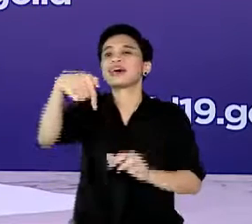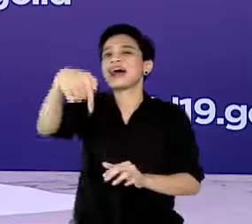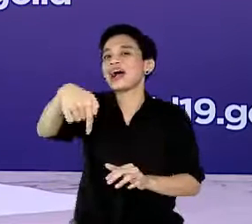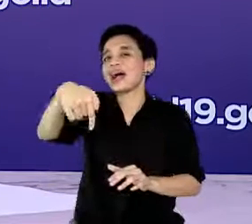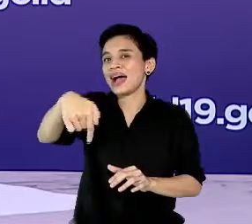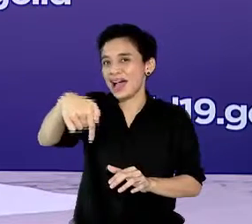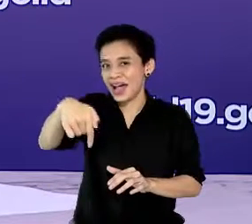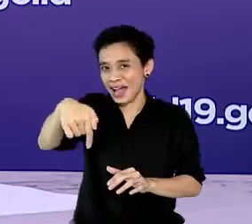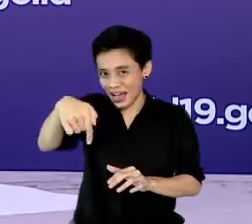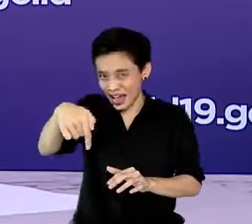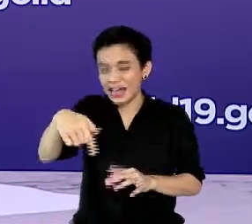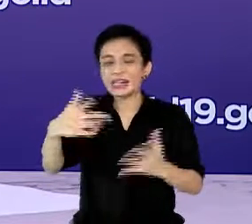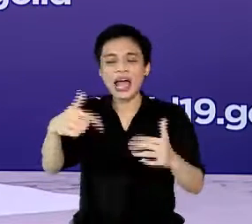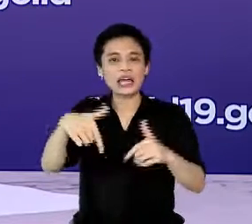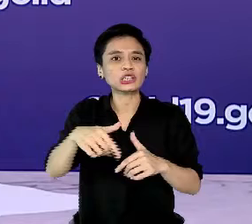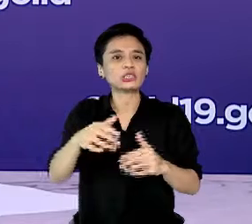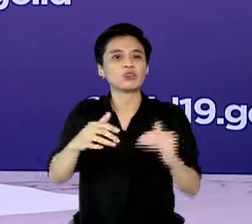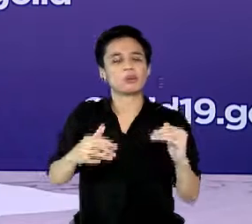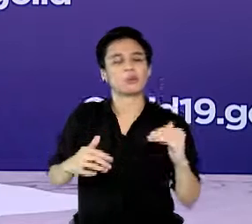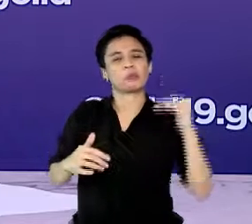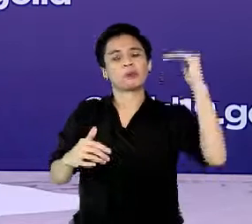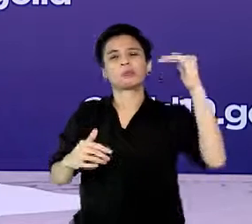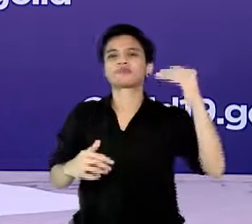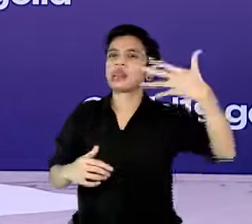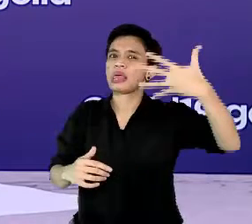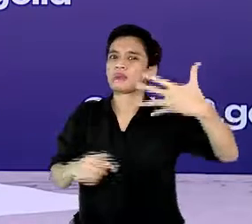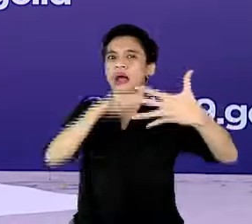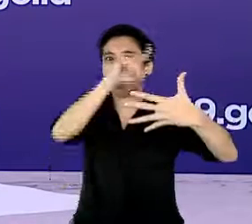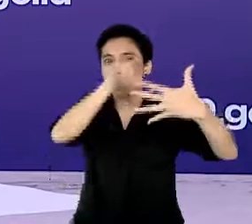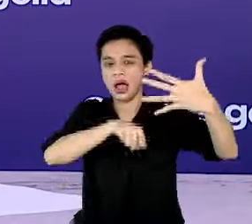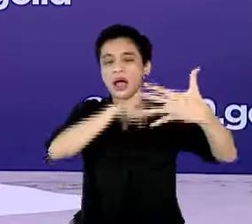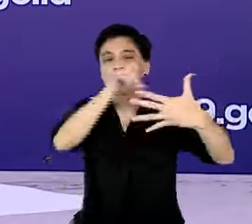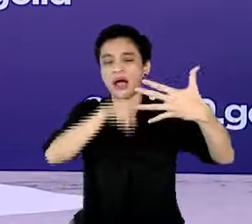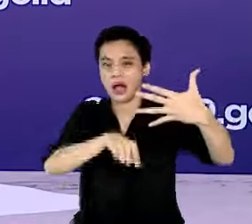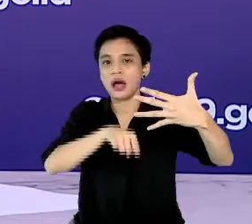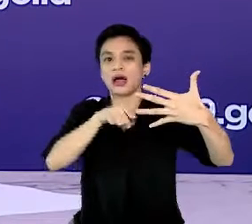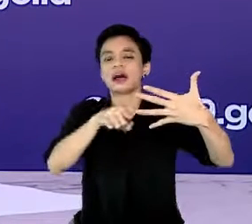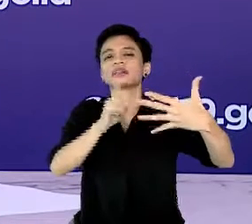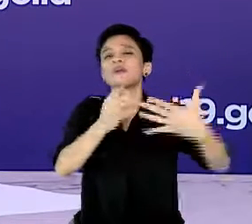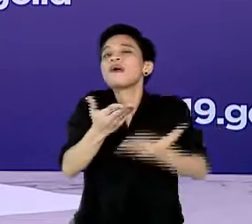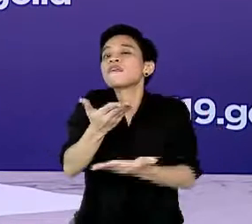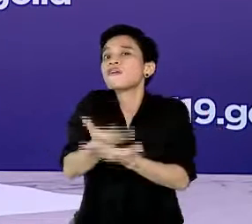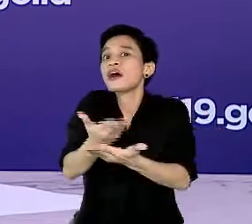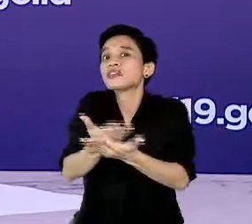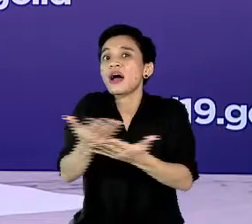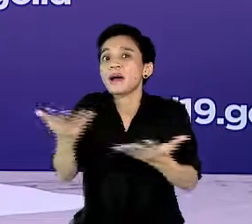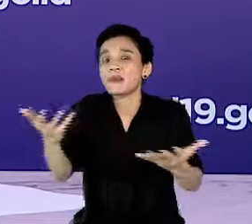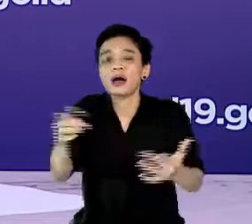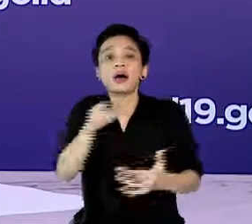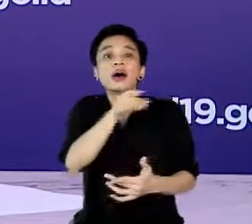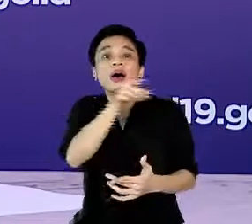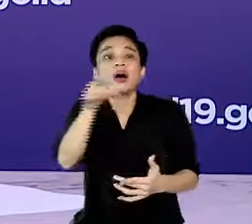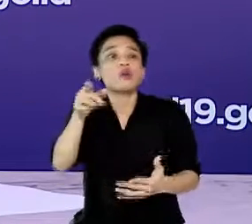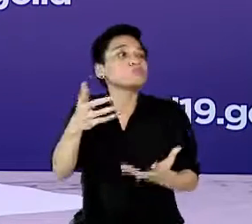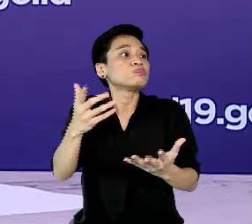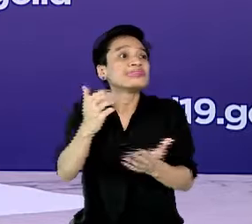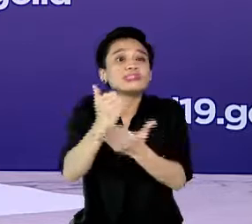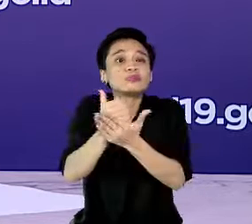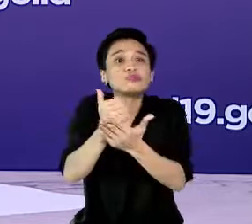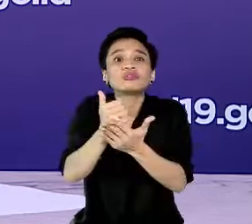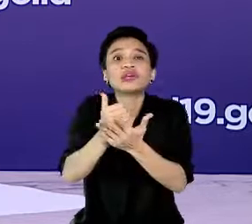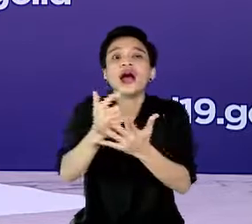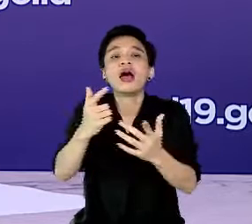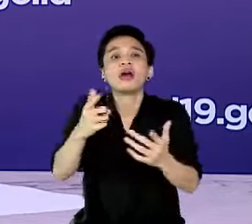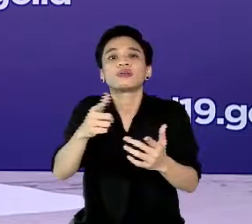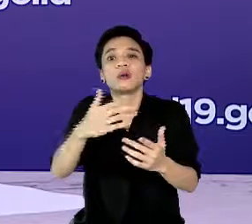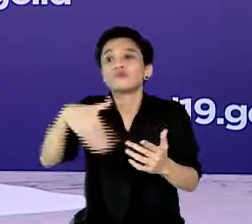Lima Besar kenaikan tertinggi ini terdapat dikaitkan dengan fakta bahwa meskipun telah diberlakukan